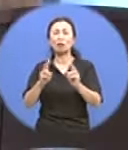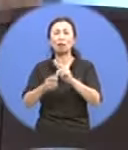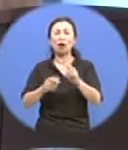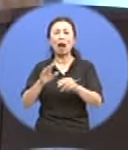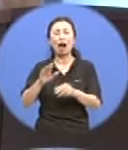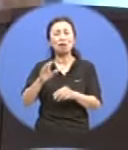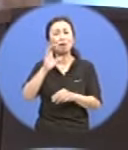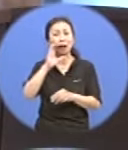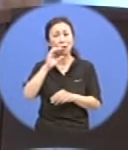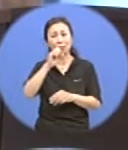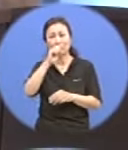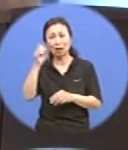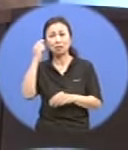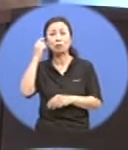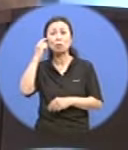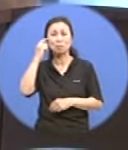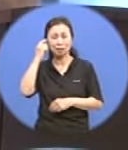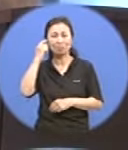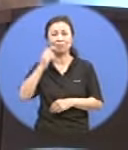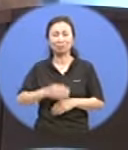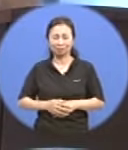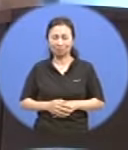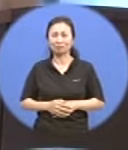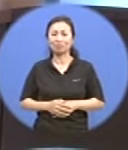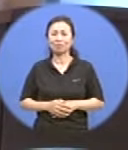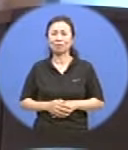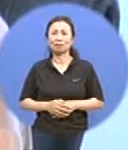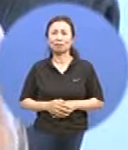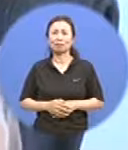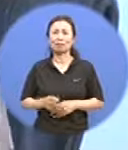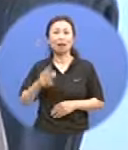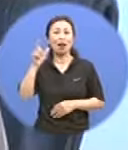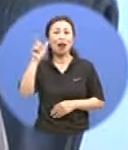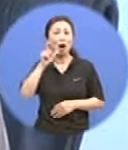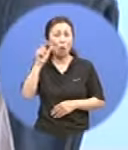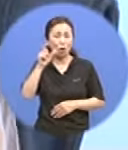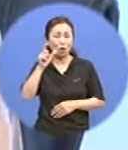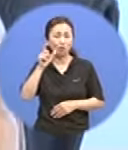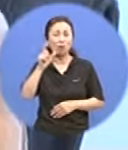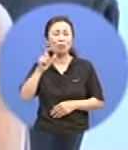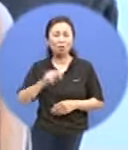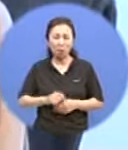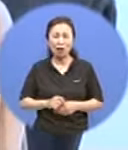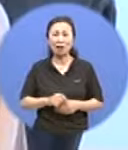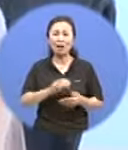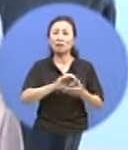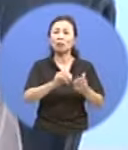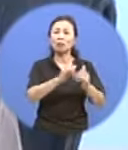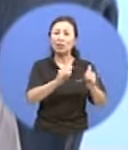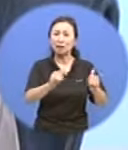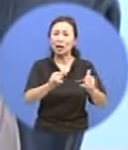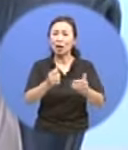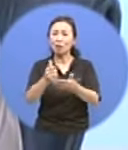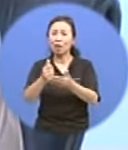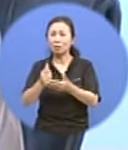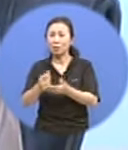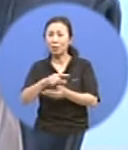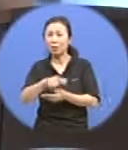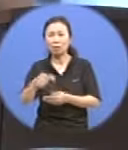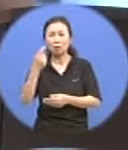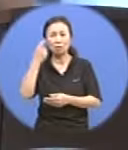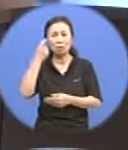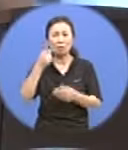当に花王というのは消費者ニーズに対応すると同時に環境に配慮する、ということも行っていらっしゃるんですけれ